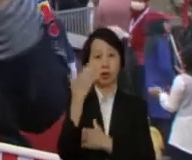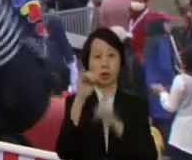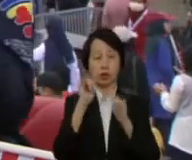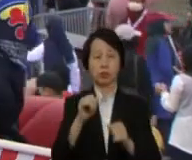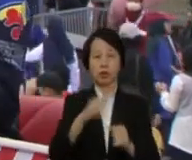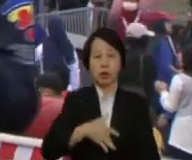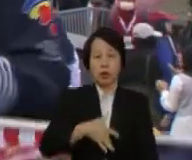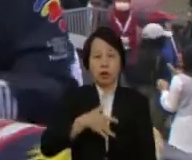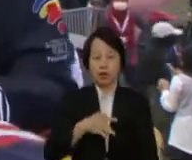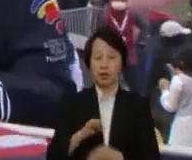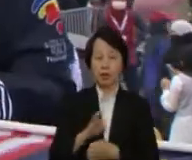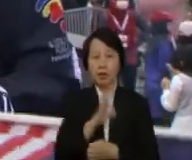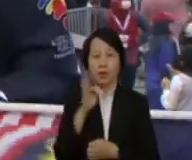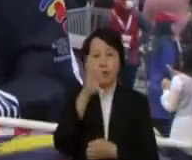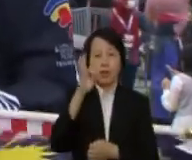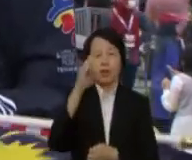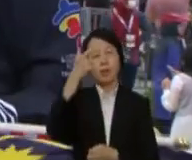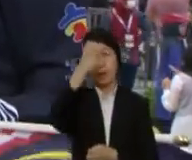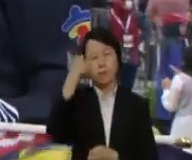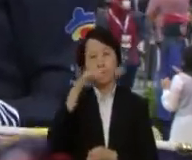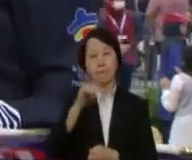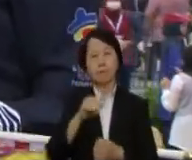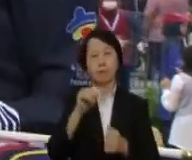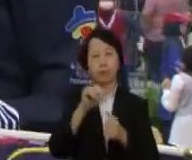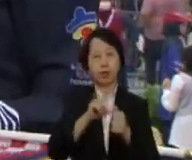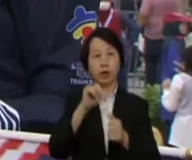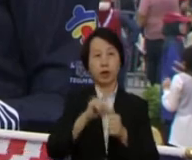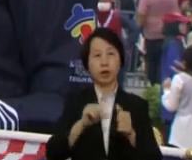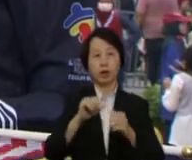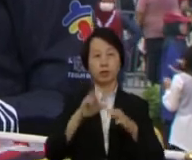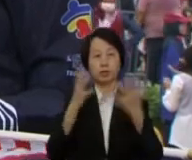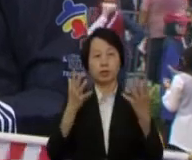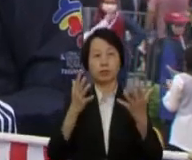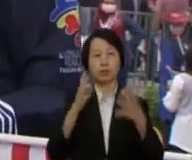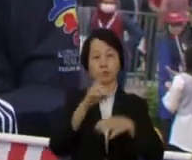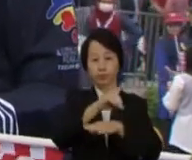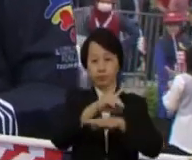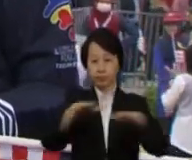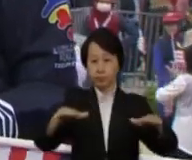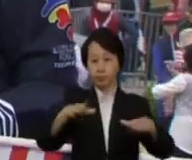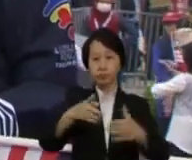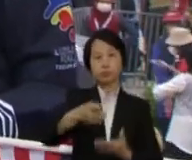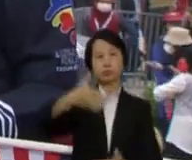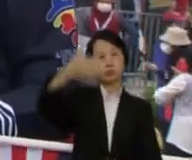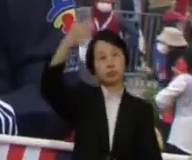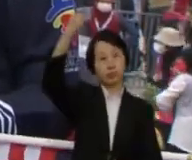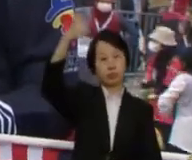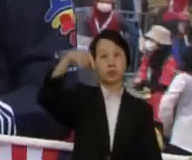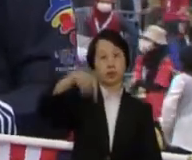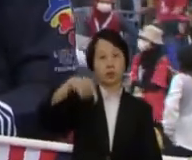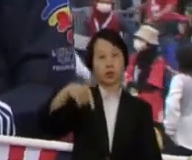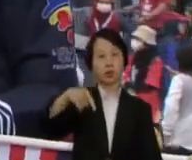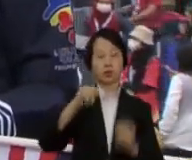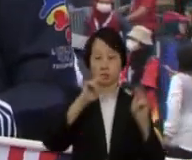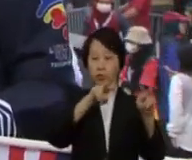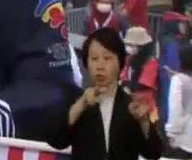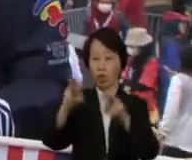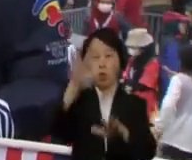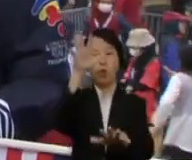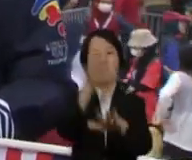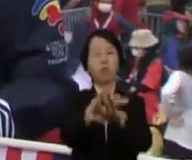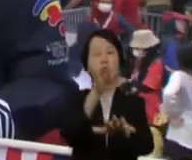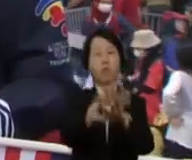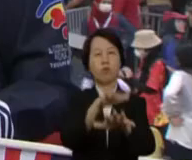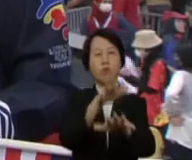dapat merasa semangat itu kerana di segenap pelosok di dataran Merdeka ini dapat disaksikan